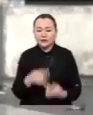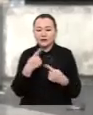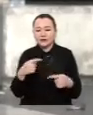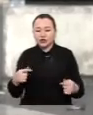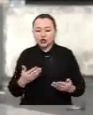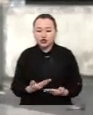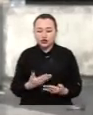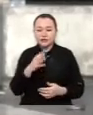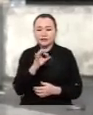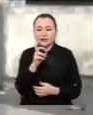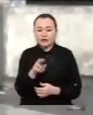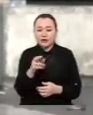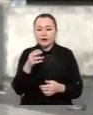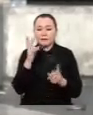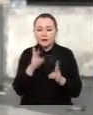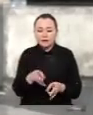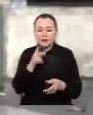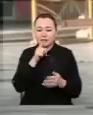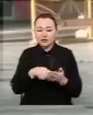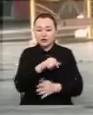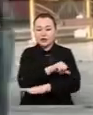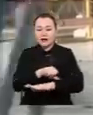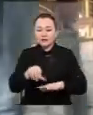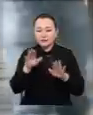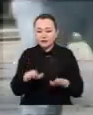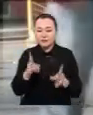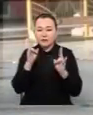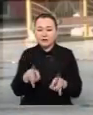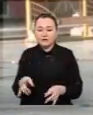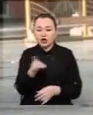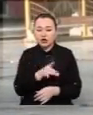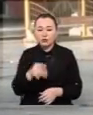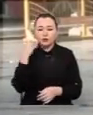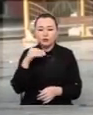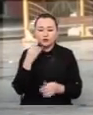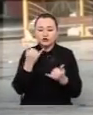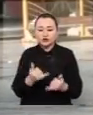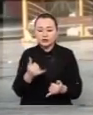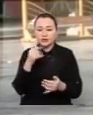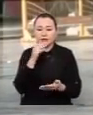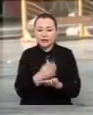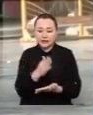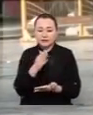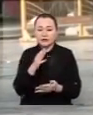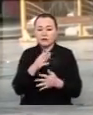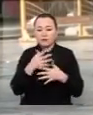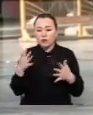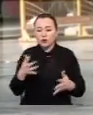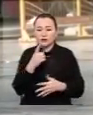Некоторых жителей Сирии беда нашла и за границей. В пострадавших районах Турции сейчас находятся